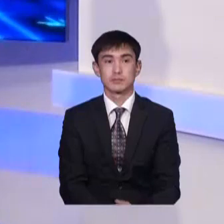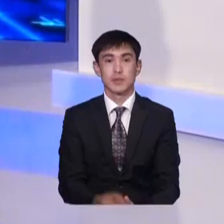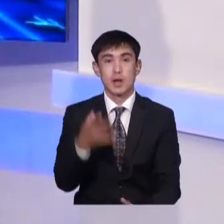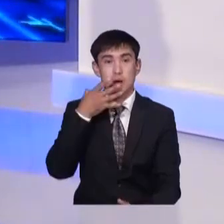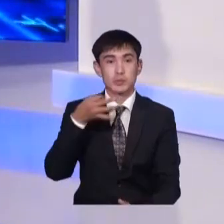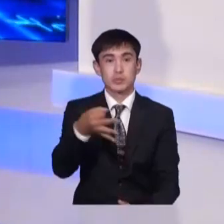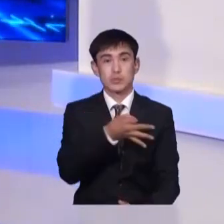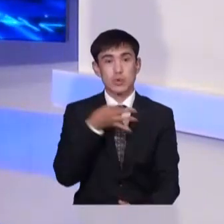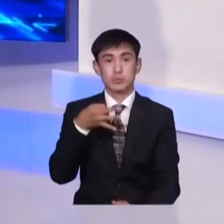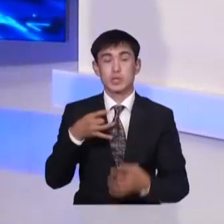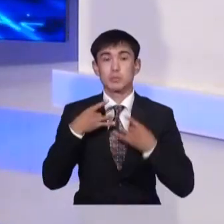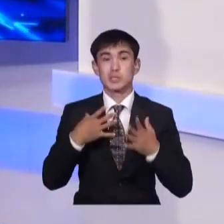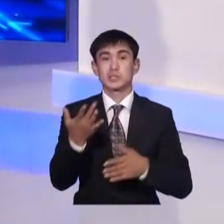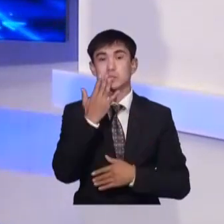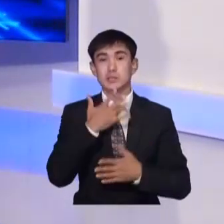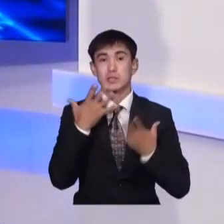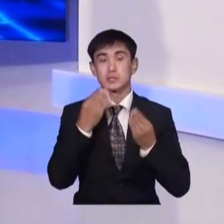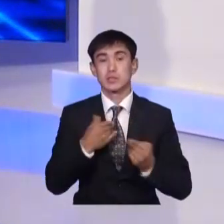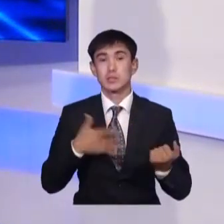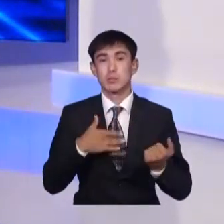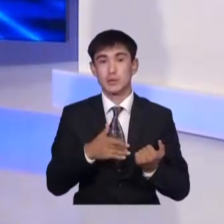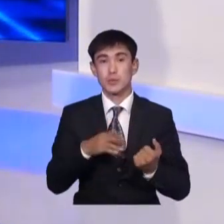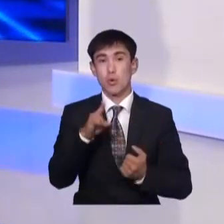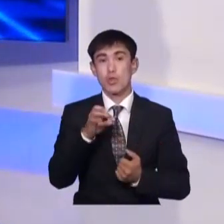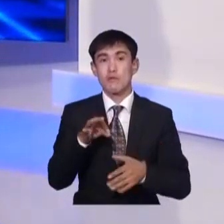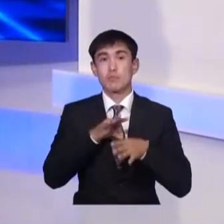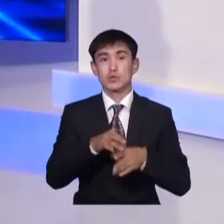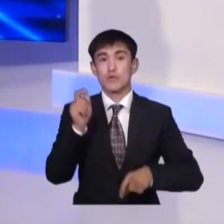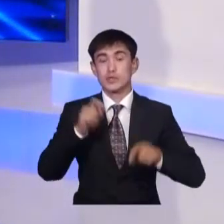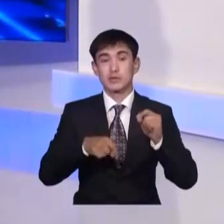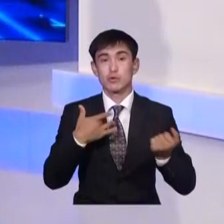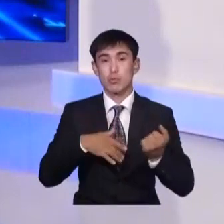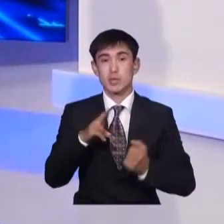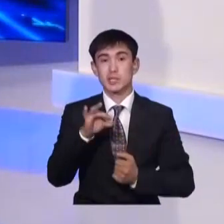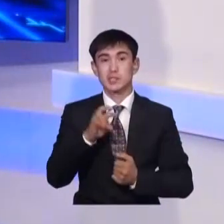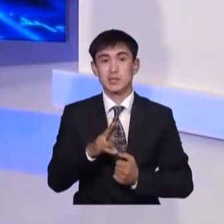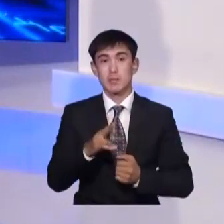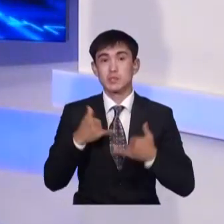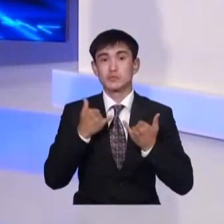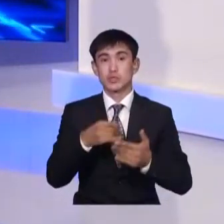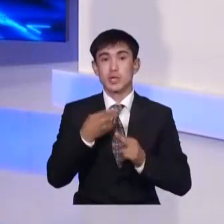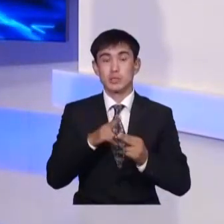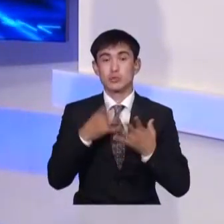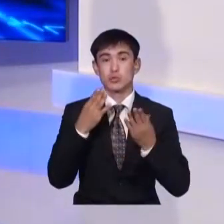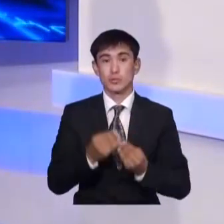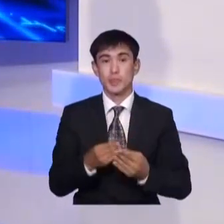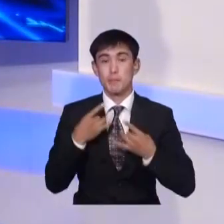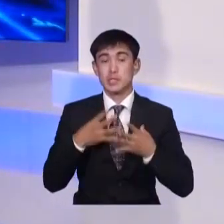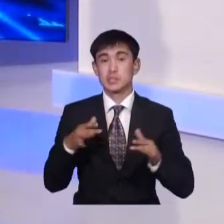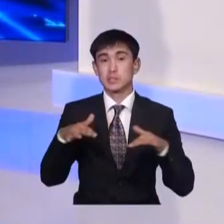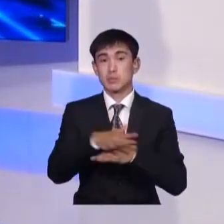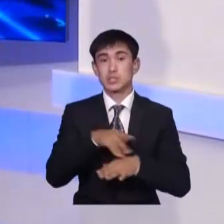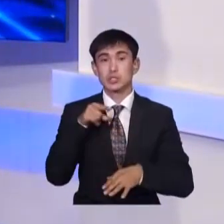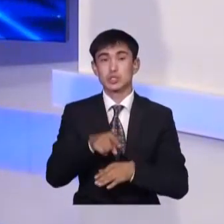В Алматинской области отпраздновали Национальный день Домбры. В Кунаеве прошел фестиваль «Домбра Дастан», посвященный этому дню. На